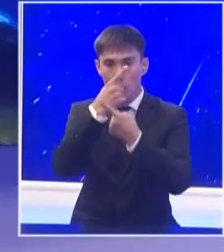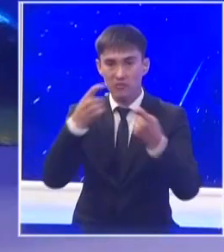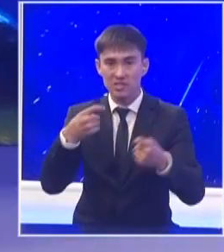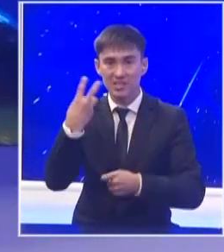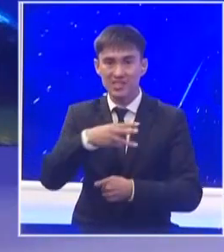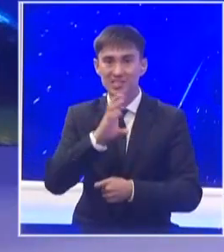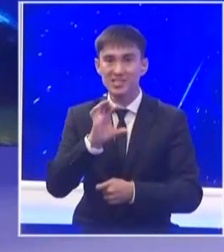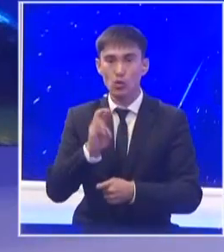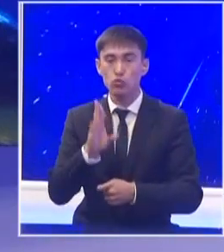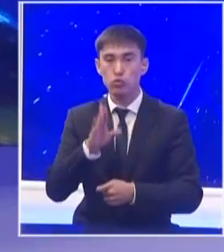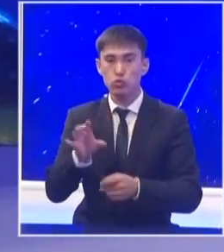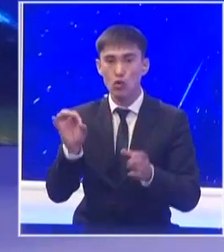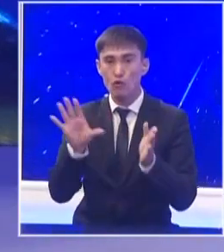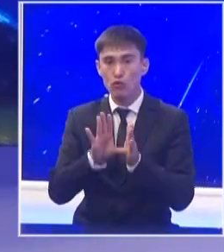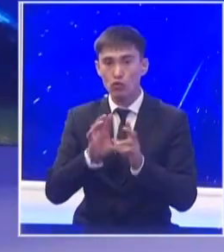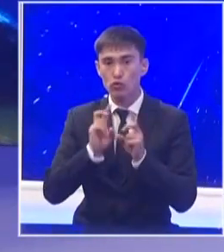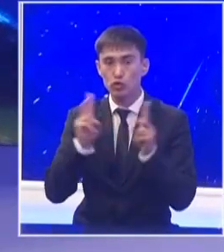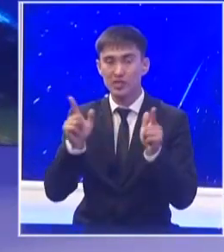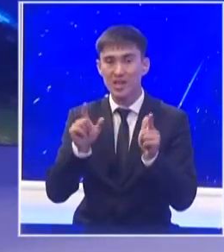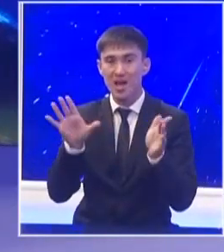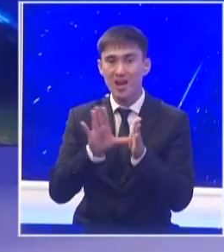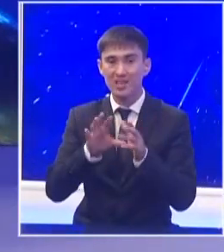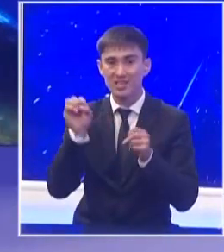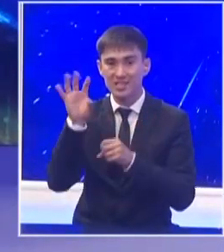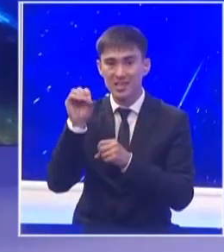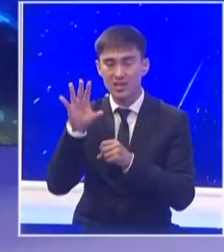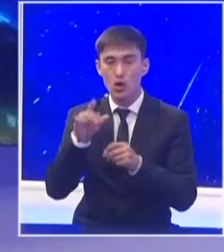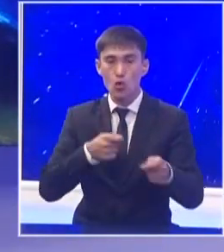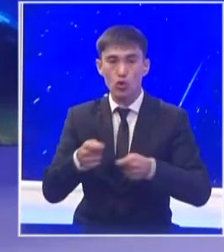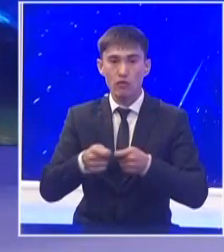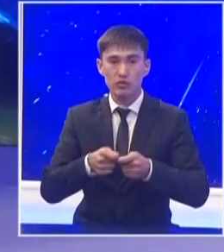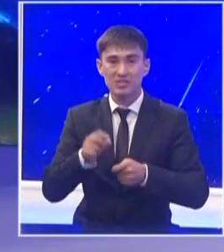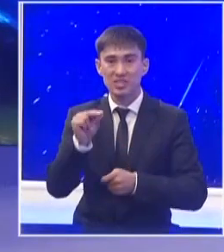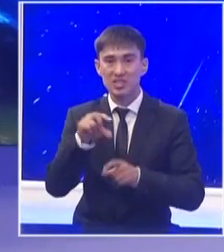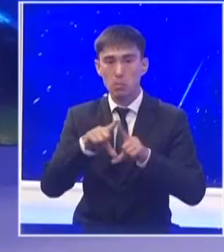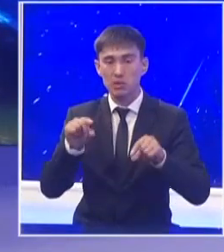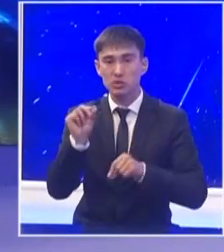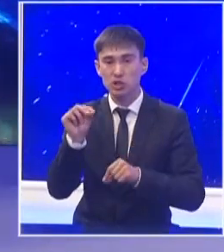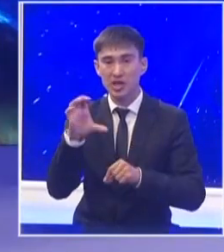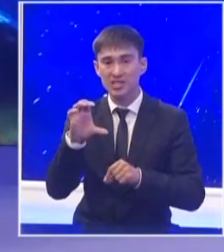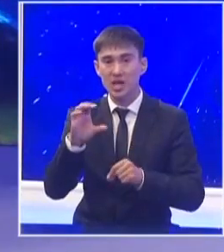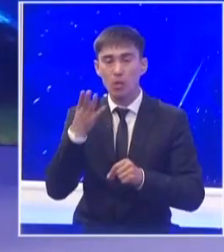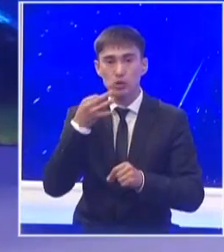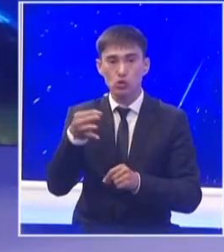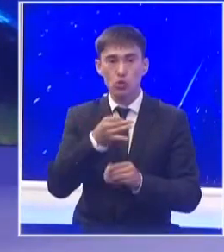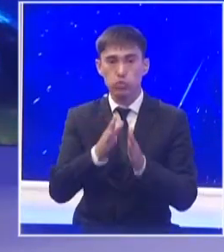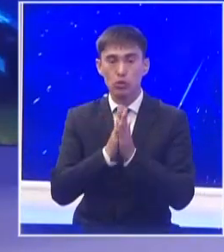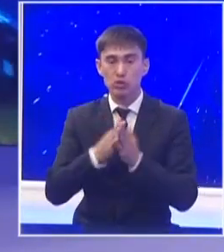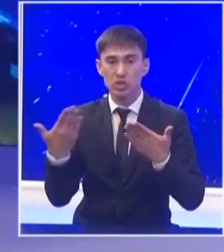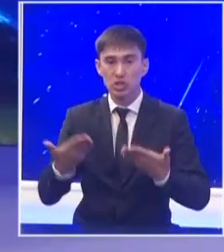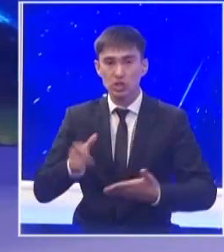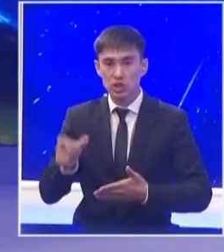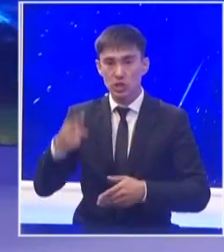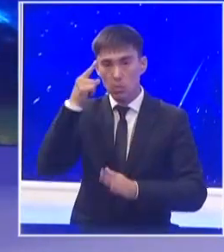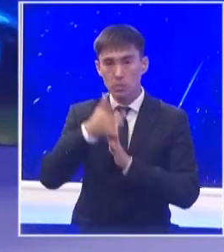секунд будут включены электросирены. В связи с чем руководство департамента по чрезвычайным ситуациям Алматинской области просит жителей